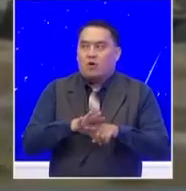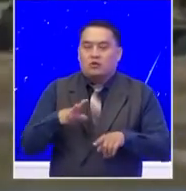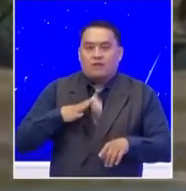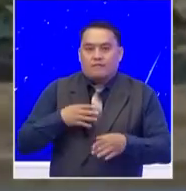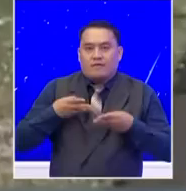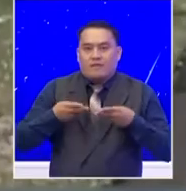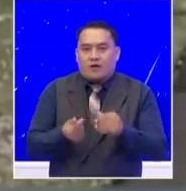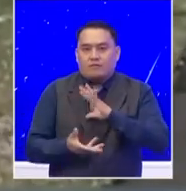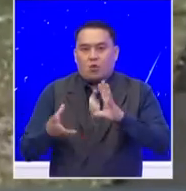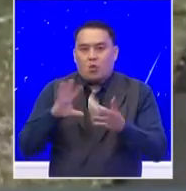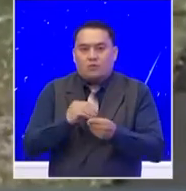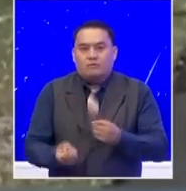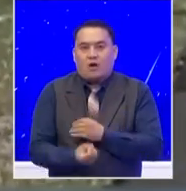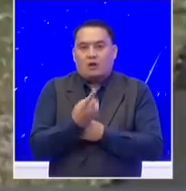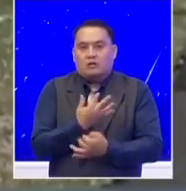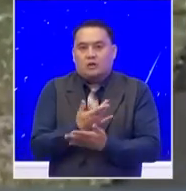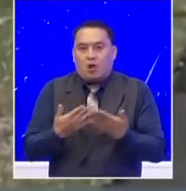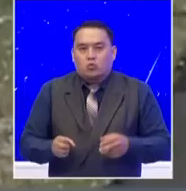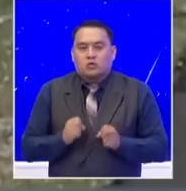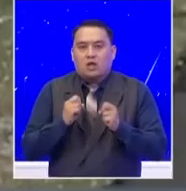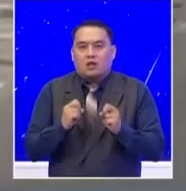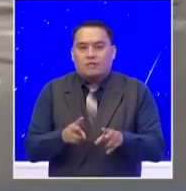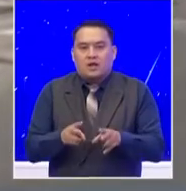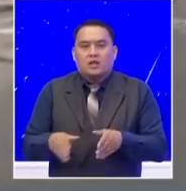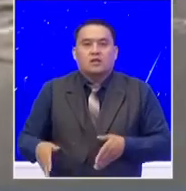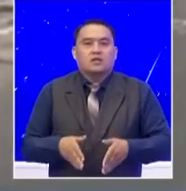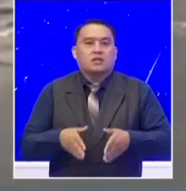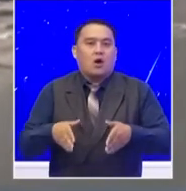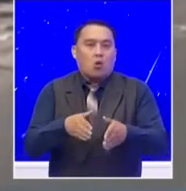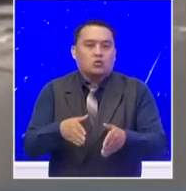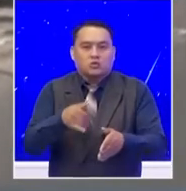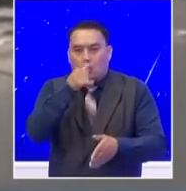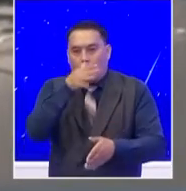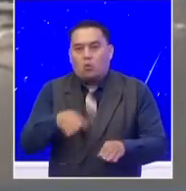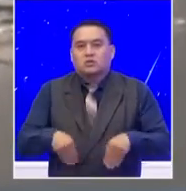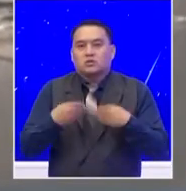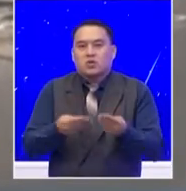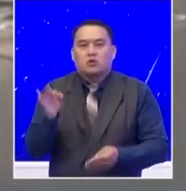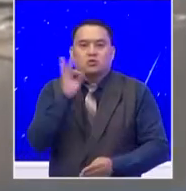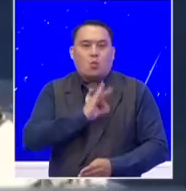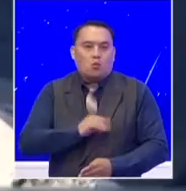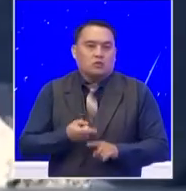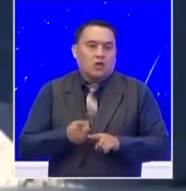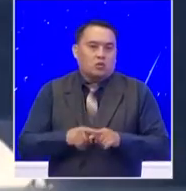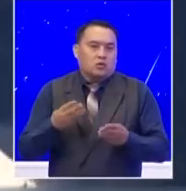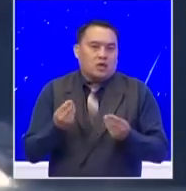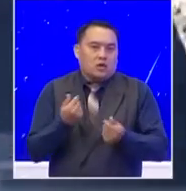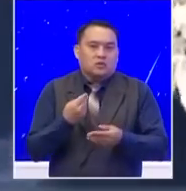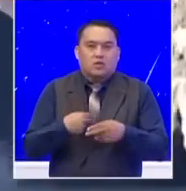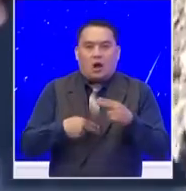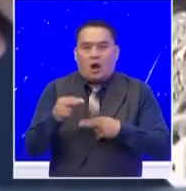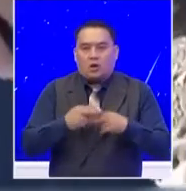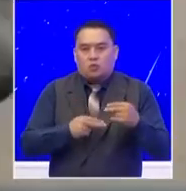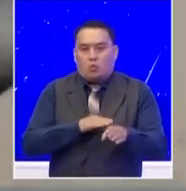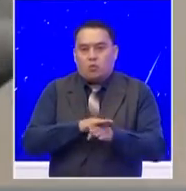которые повлекли за собой возбуждение нескольких уголовных дел. Однако трассу до сих пор не сдали в эксплуатацию. Зато деньги строителям